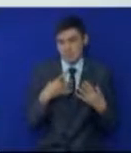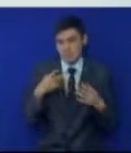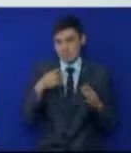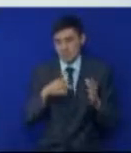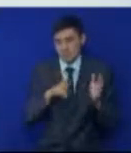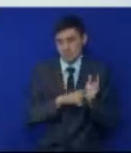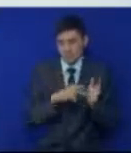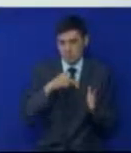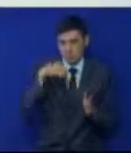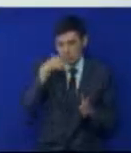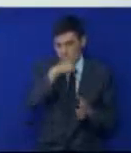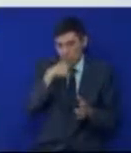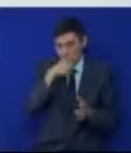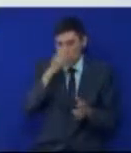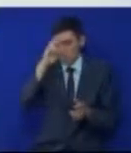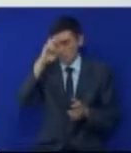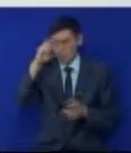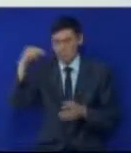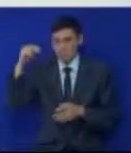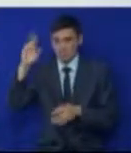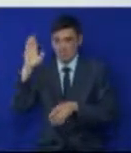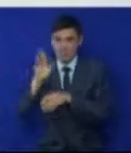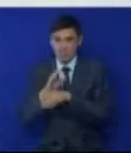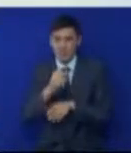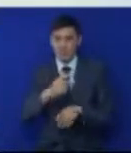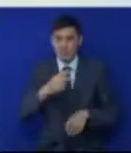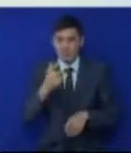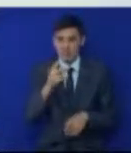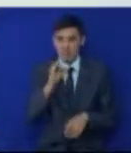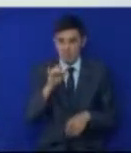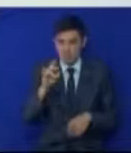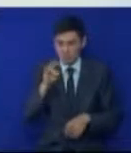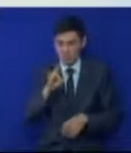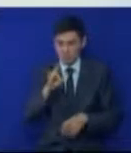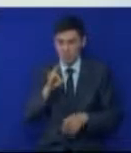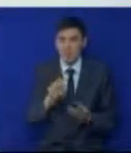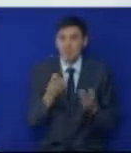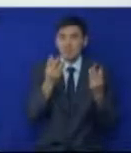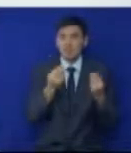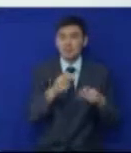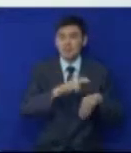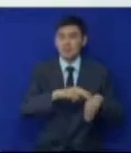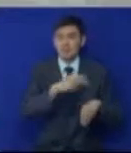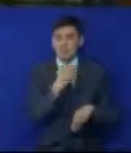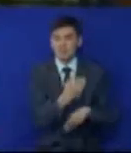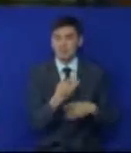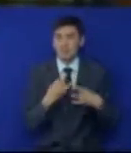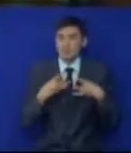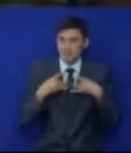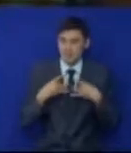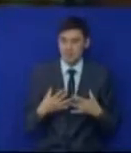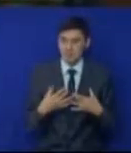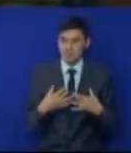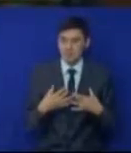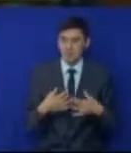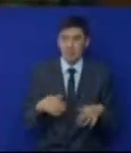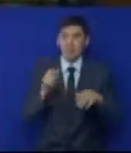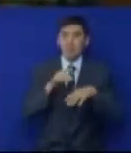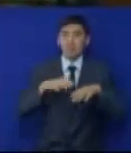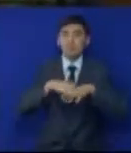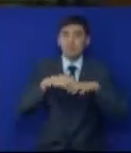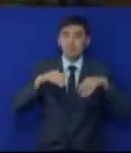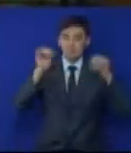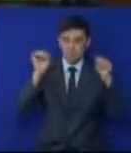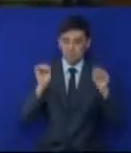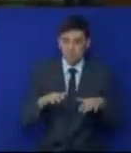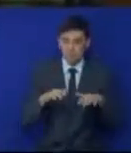2007 жылы мемлекет басшысының жарлығымен 23 маусым Қазақстан полициясының күні болып бекітілген. Мерекелік шараға жиналған